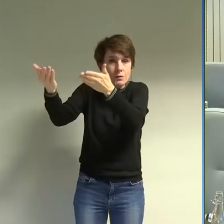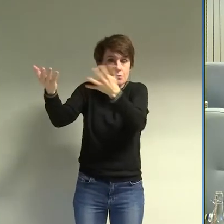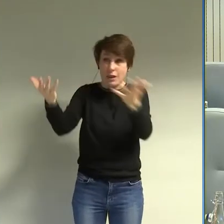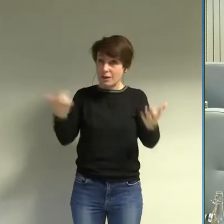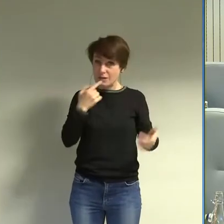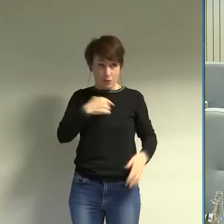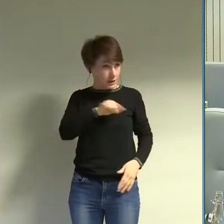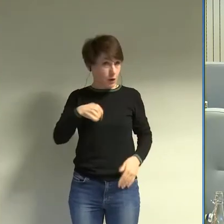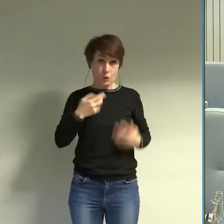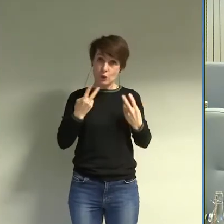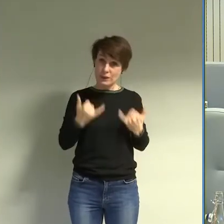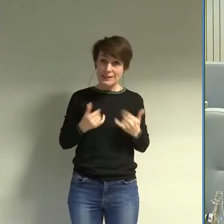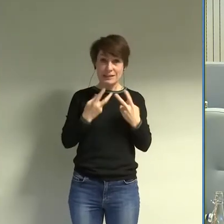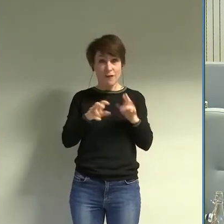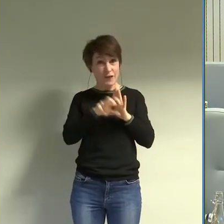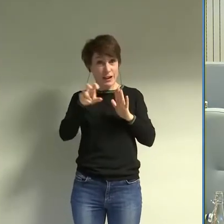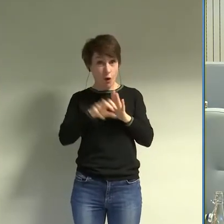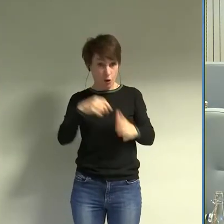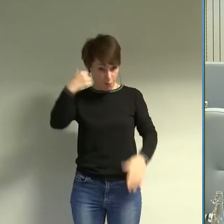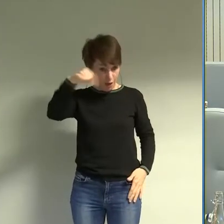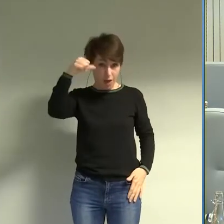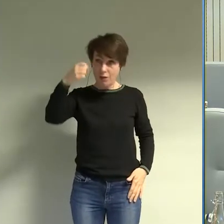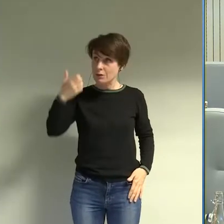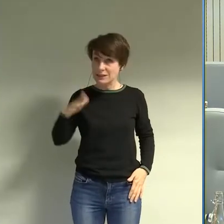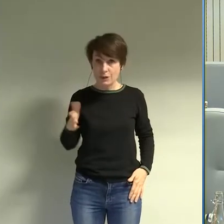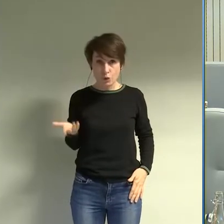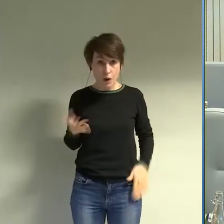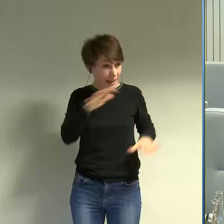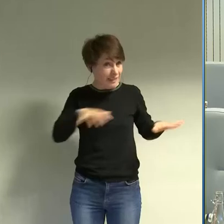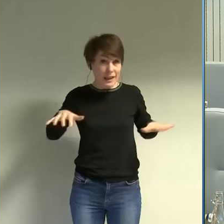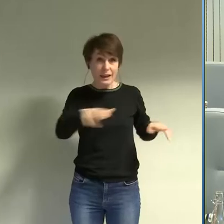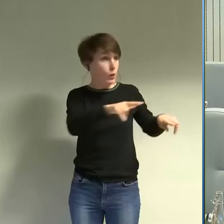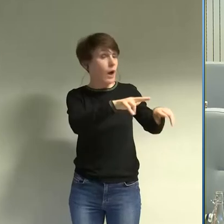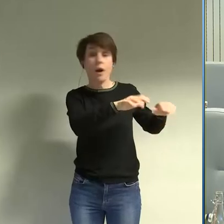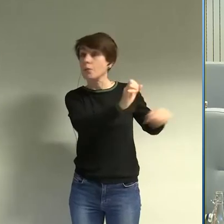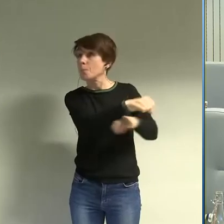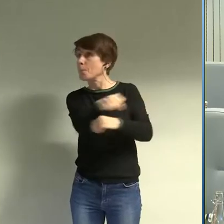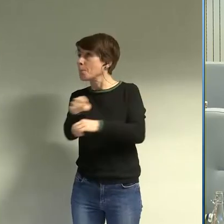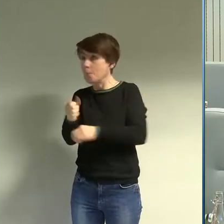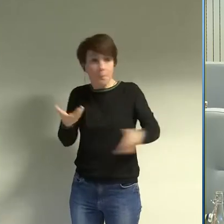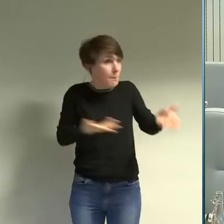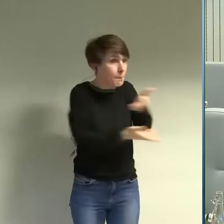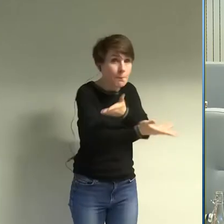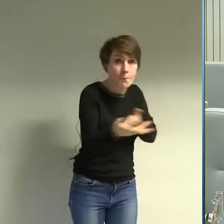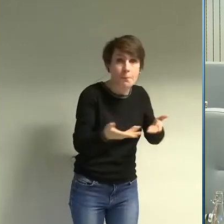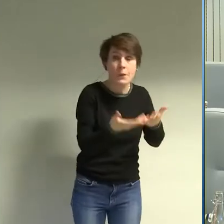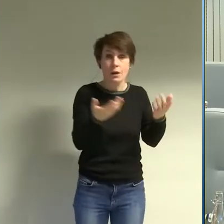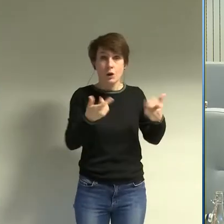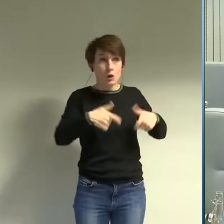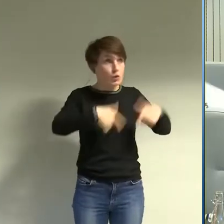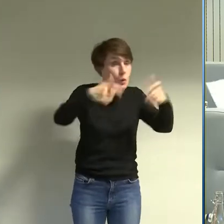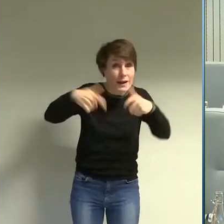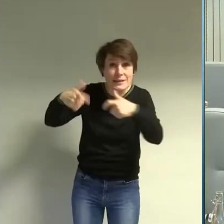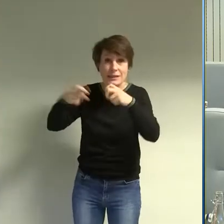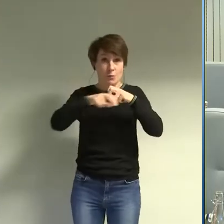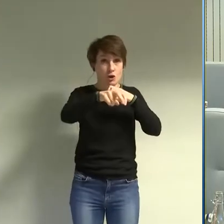ou légitimité quand une démarche territoriale de la sorte n'inclut pas l'organisme en charge pour ne citer qu'eux de l'urbanisme des transports ou la